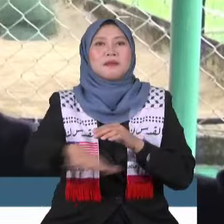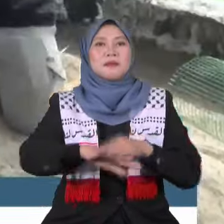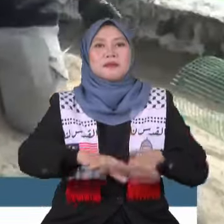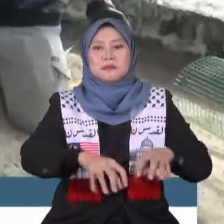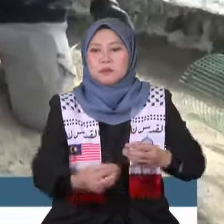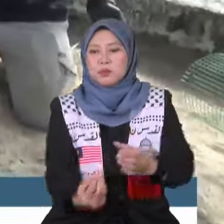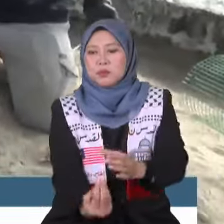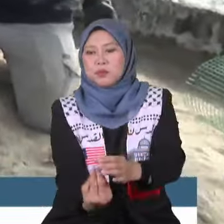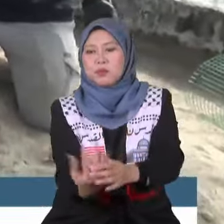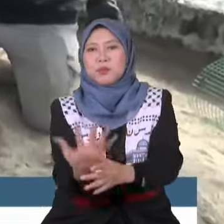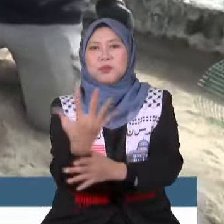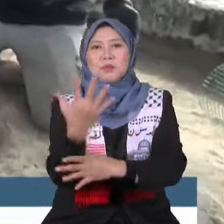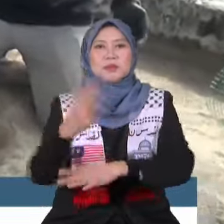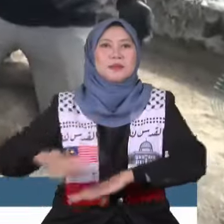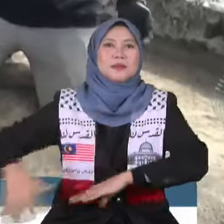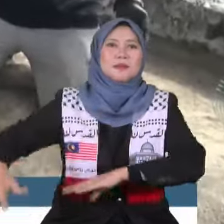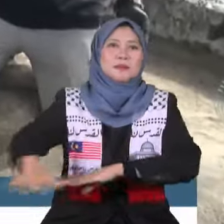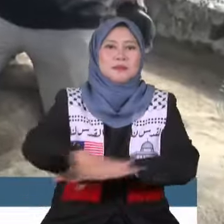sungai.